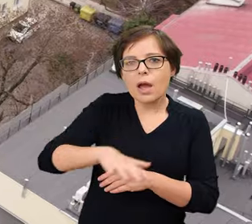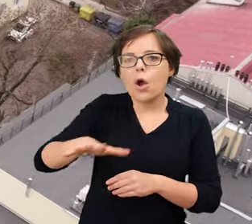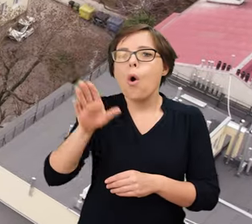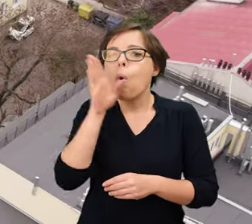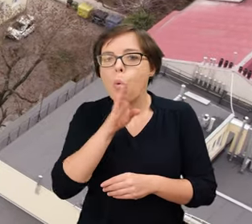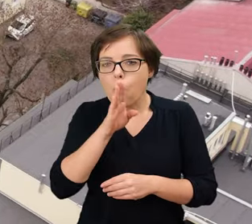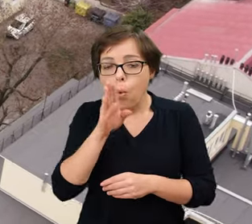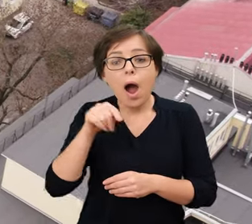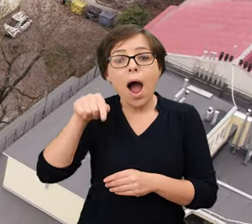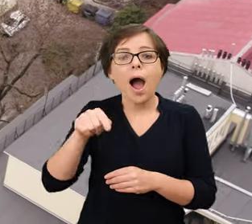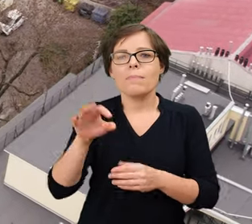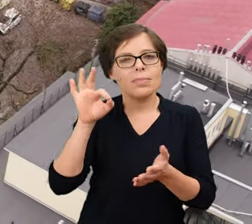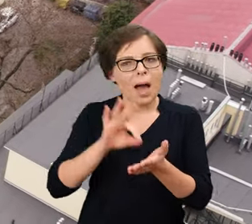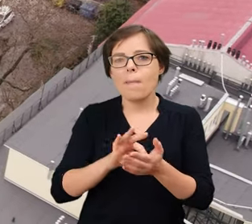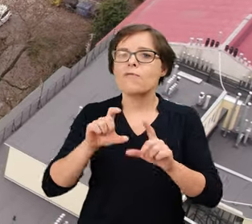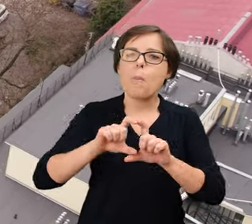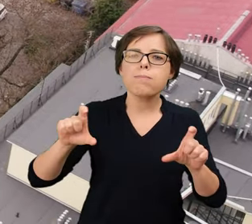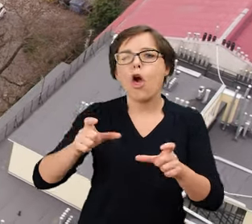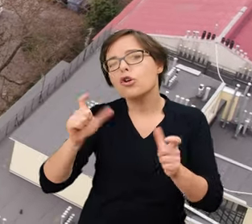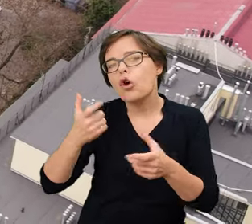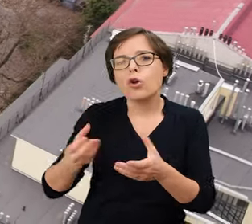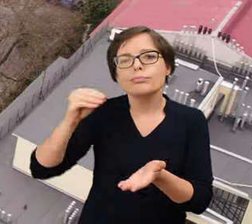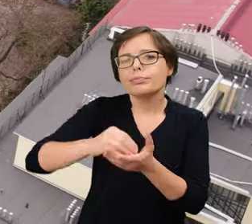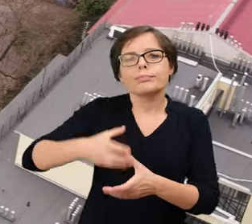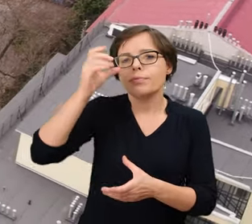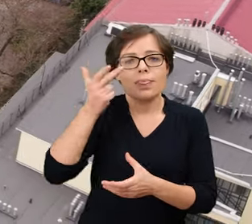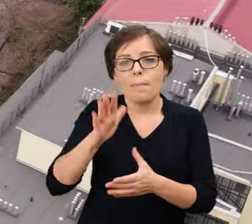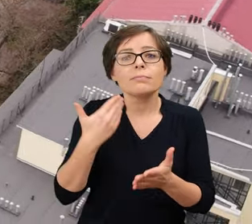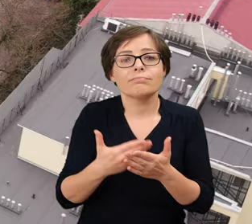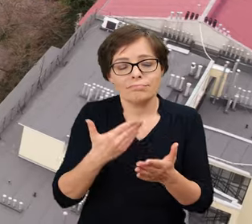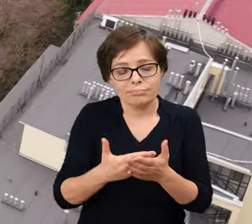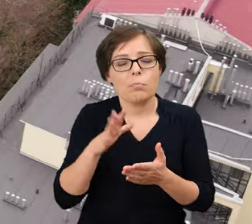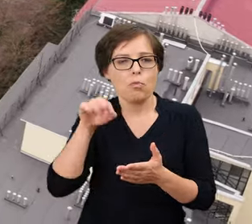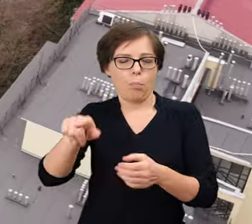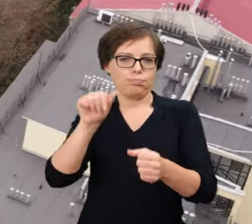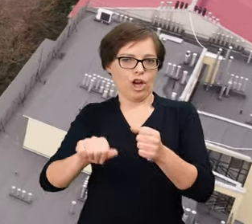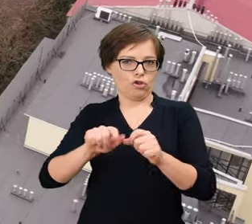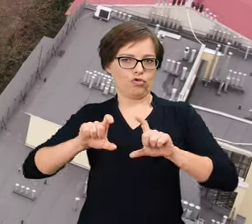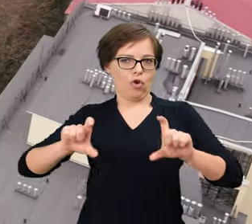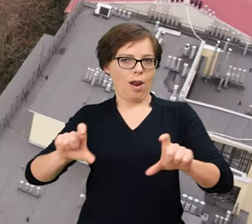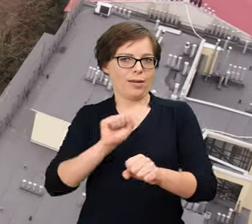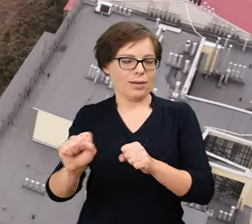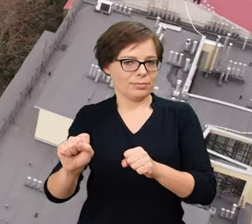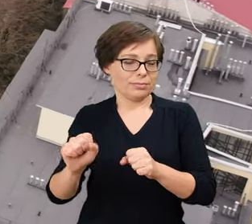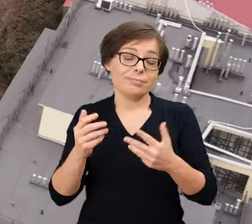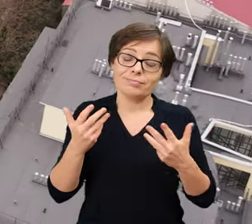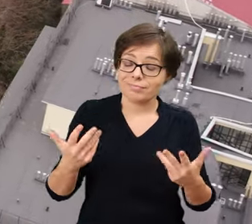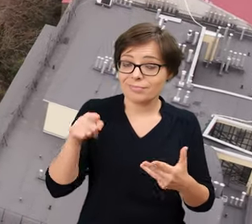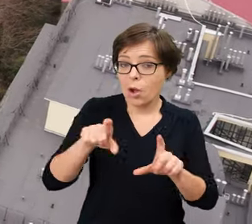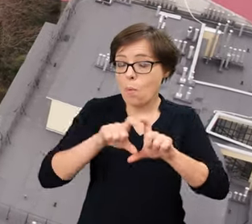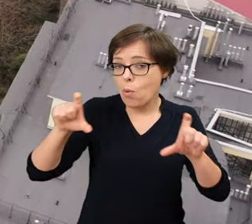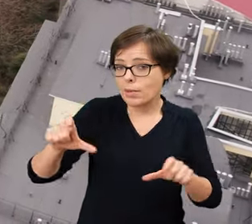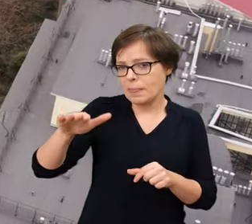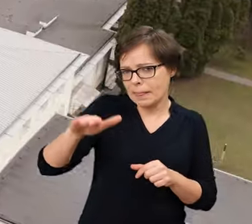już nie zostanie zabudowany, ponieważ znajduje się na nim przedszkole. I to jest budynek niski,